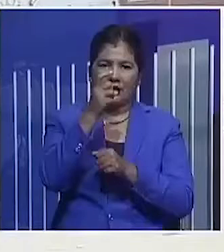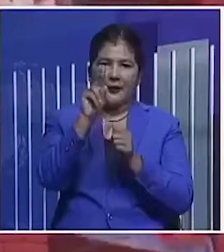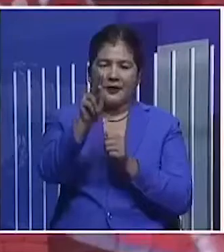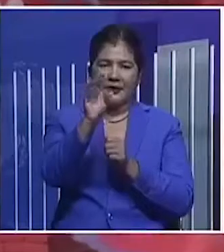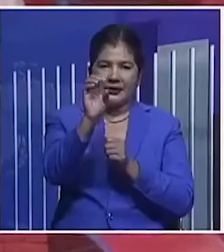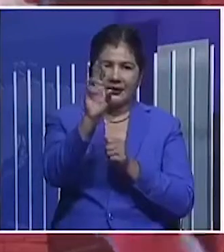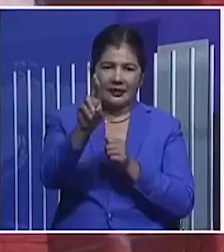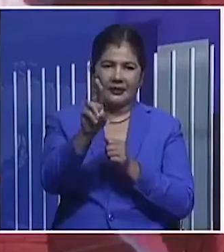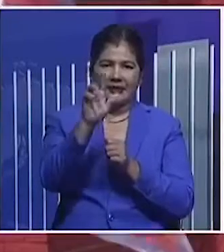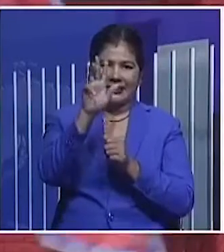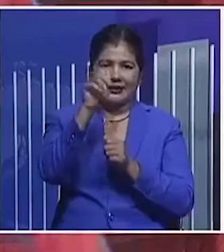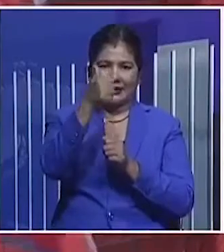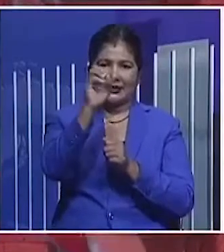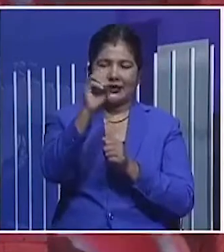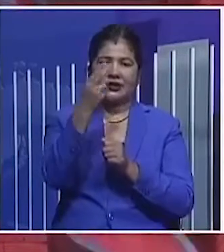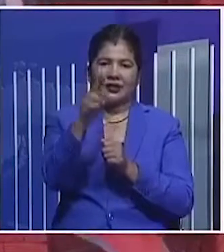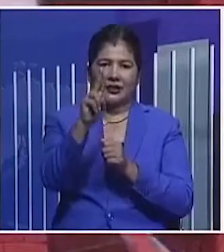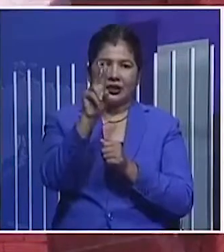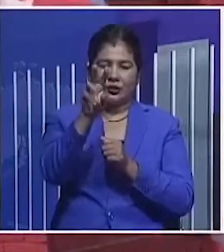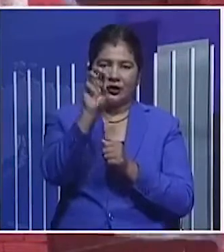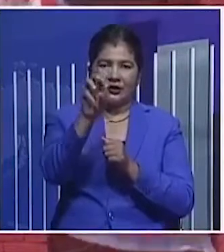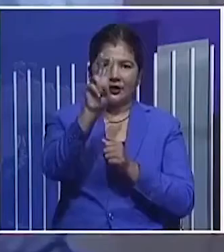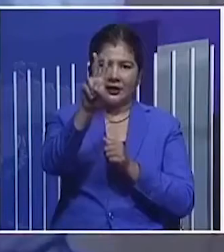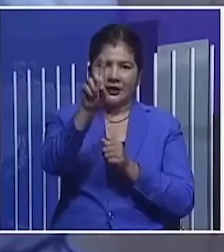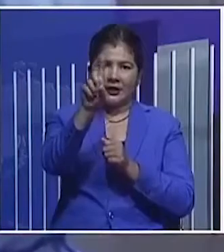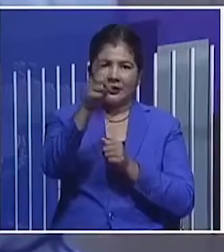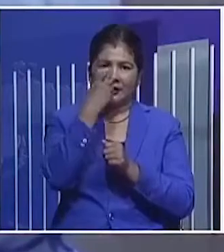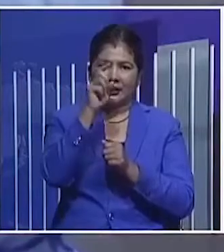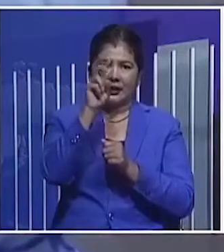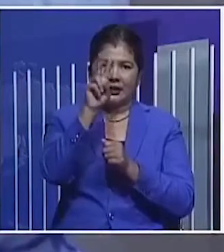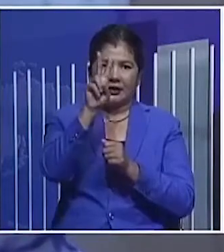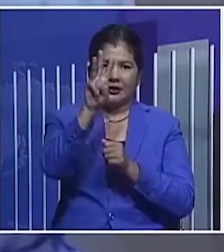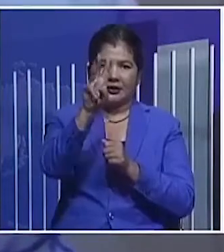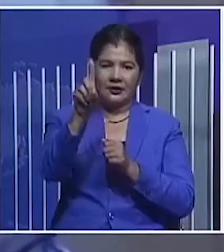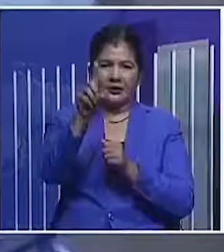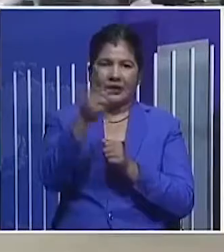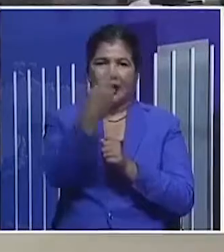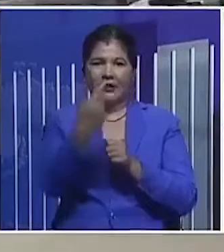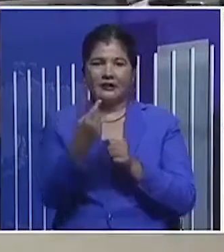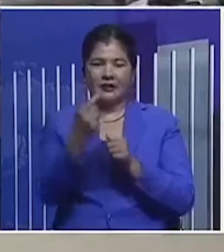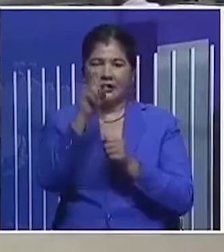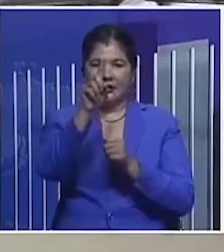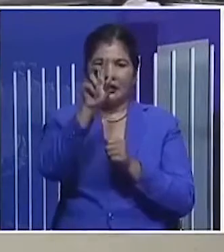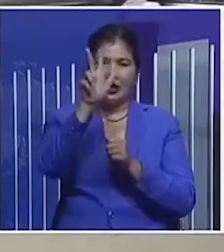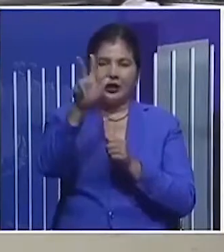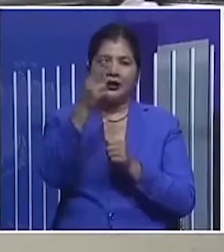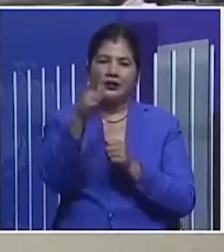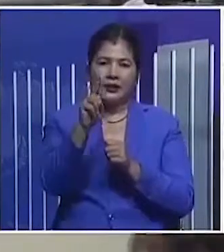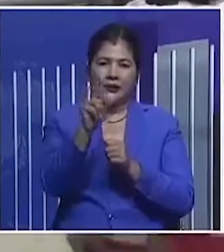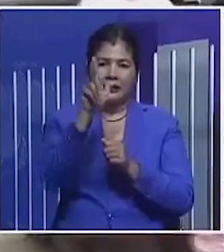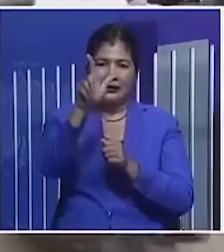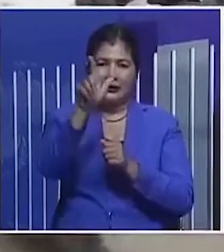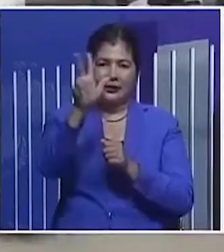गर्दा 60 जना र 2,131 जनाको एन्टिजेन परीक्षण गर्दा 18 जना गरी 78 जनामा